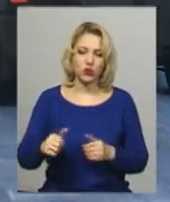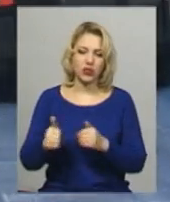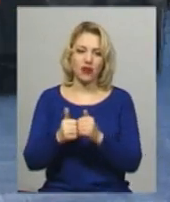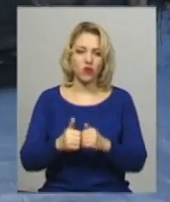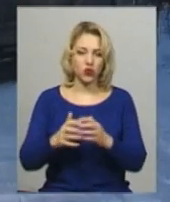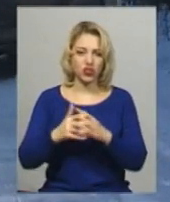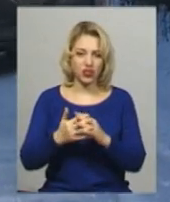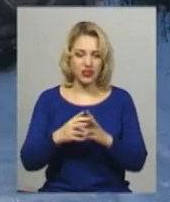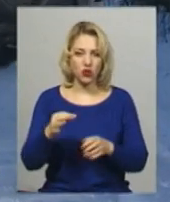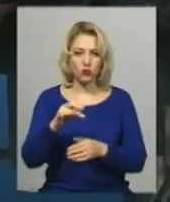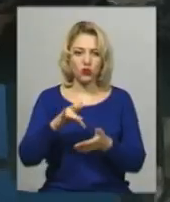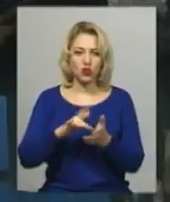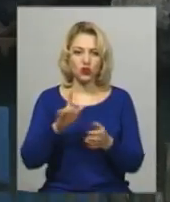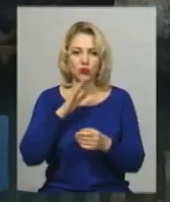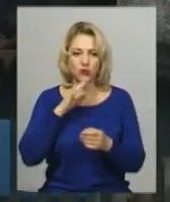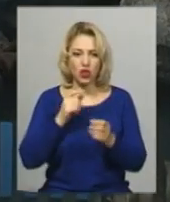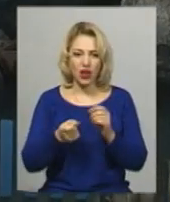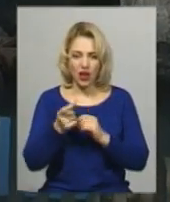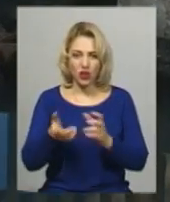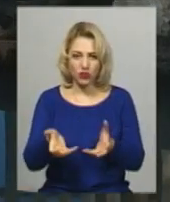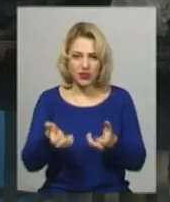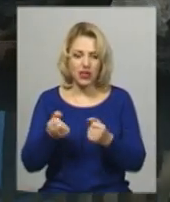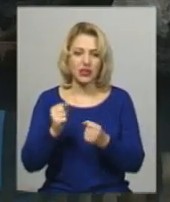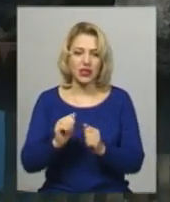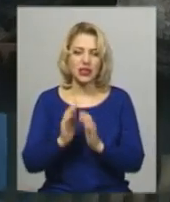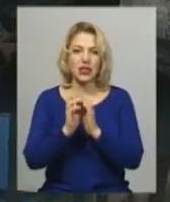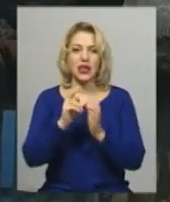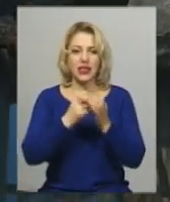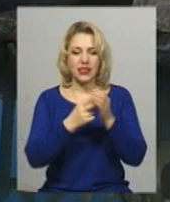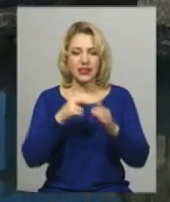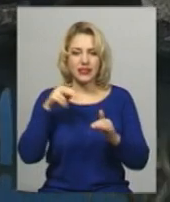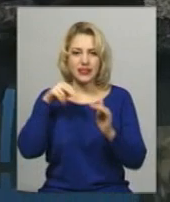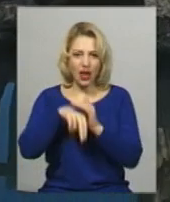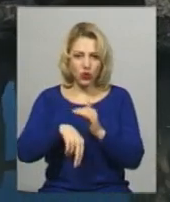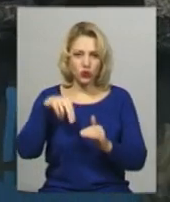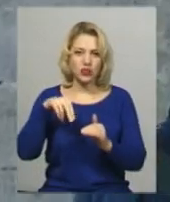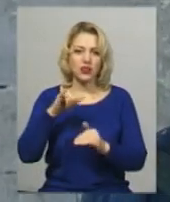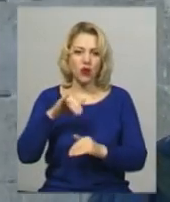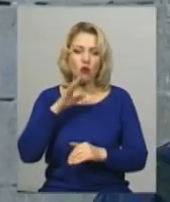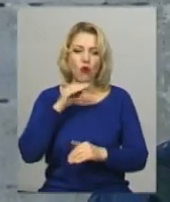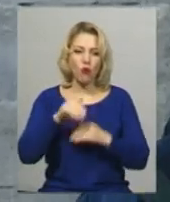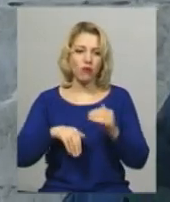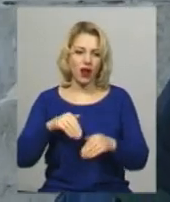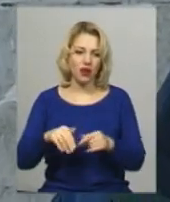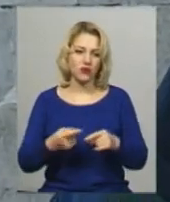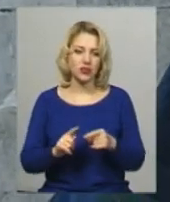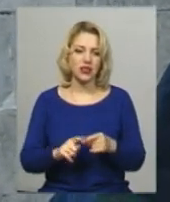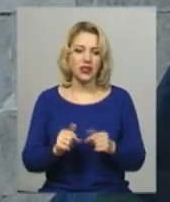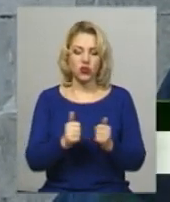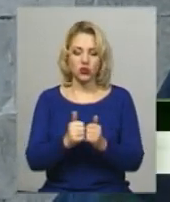для того, аби набрати джерельної води та зануритися у купальню, яку напередодні відкрили й освітили. Приїжджали з сусідніх сіл,